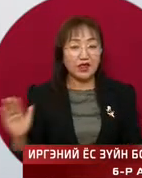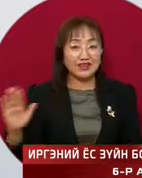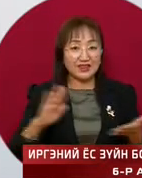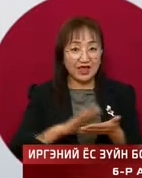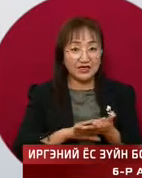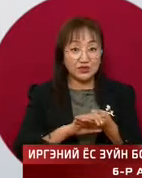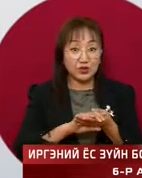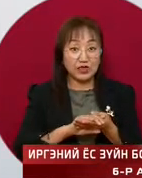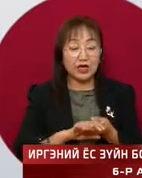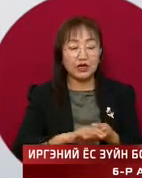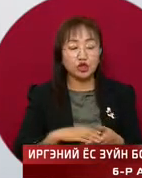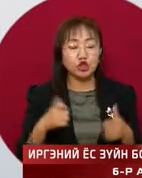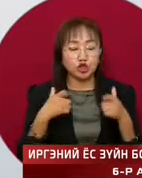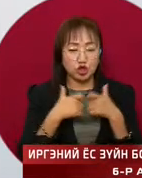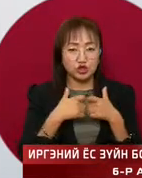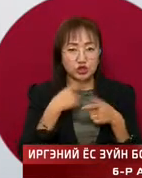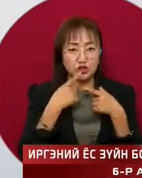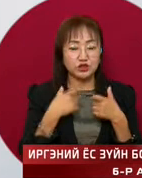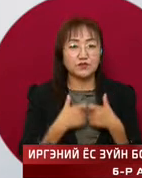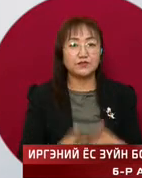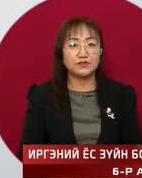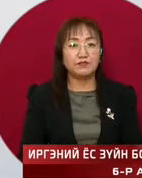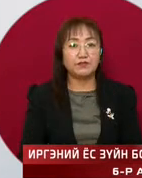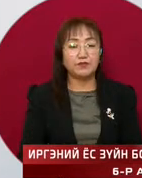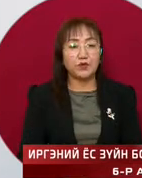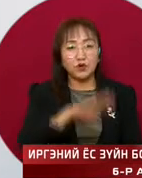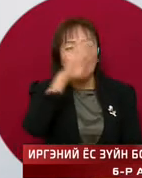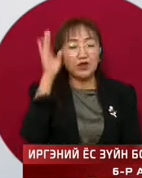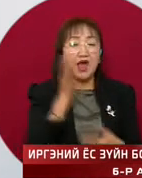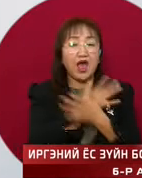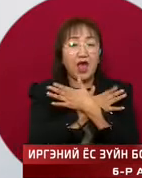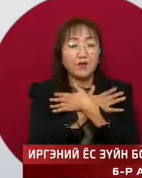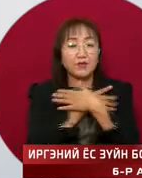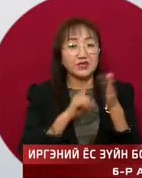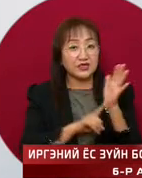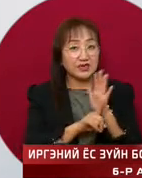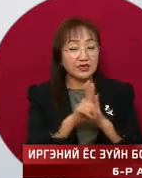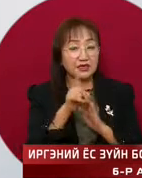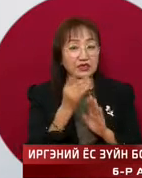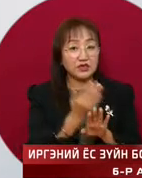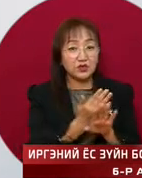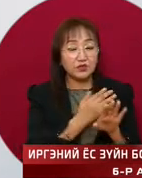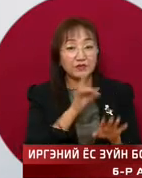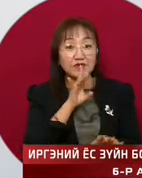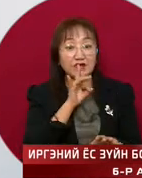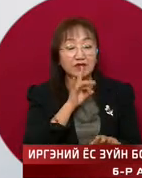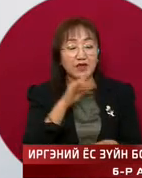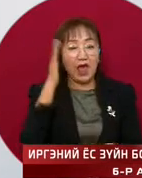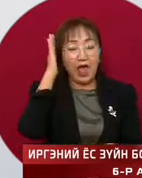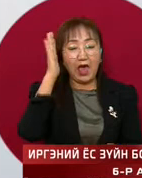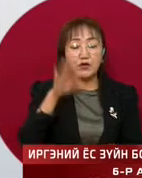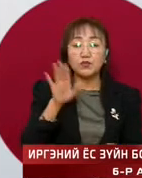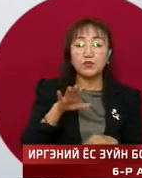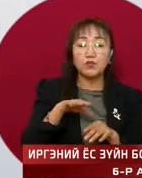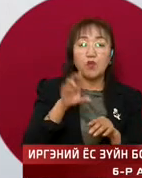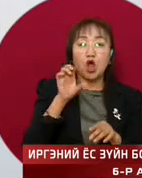гэж хоорондоо тохирчээ. Зуны амралт эхлэх гэж байтал аав нь болроод